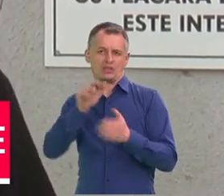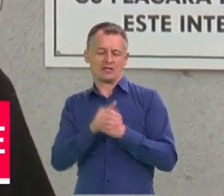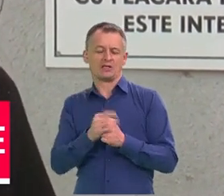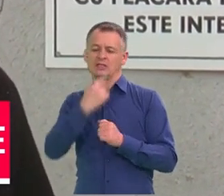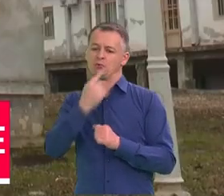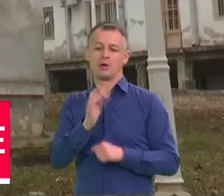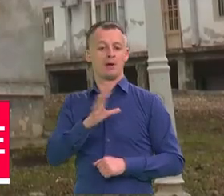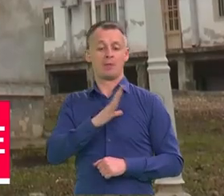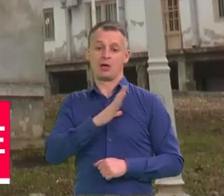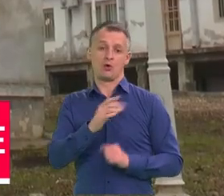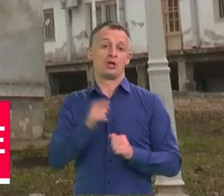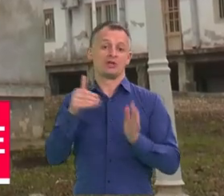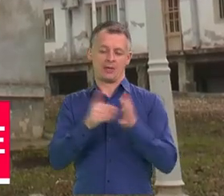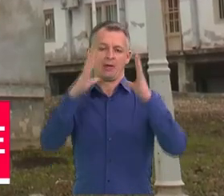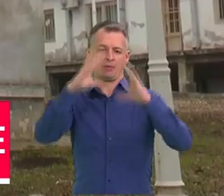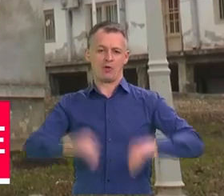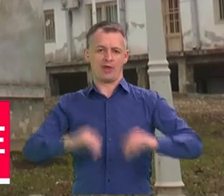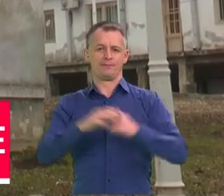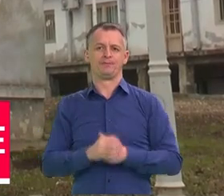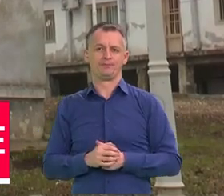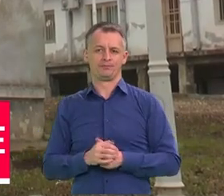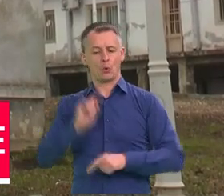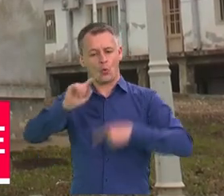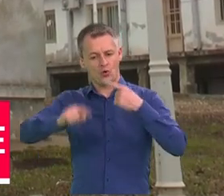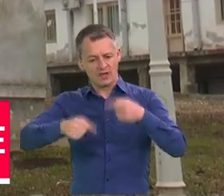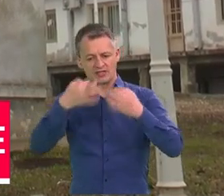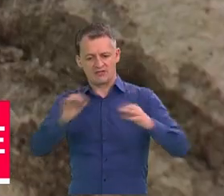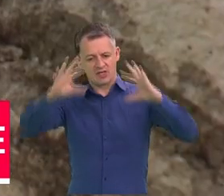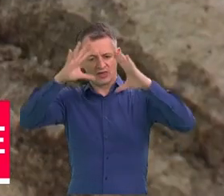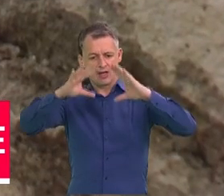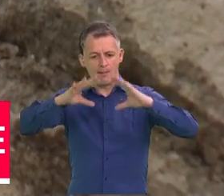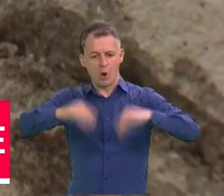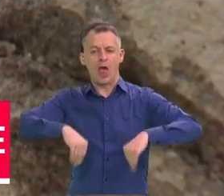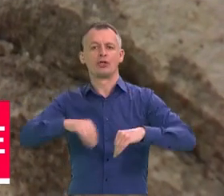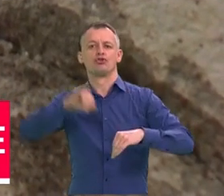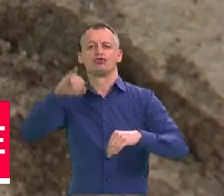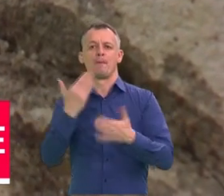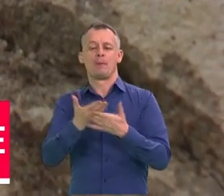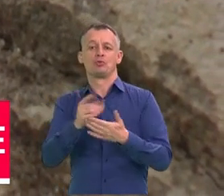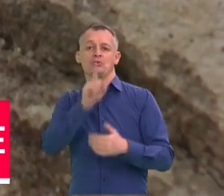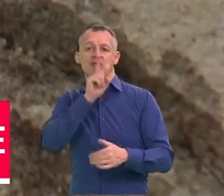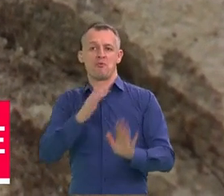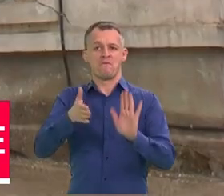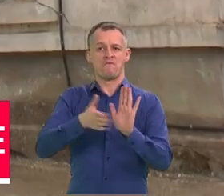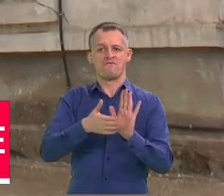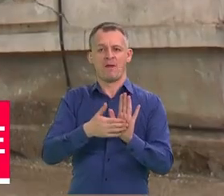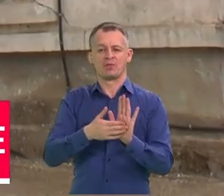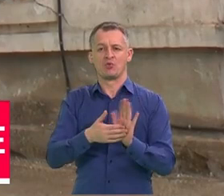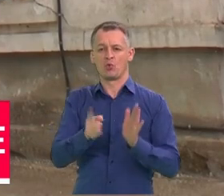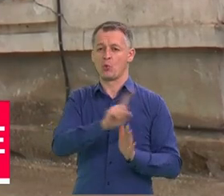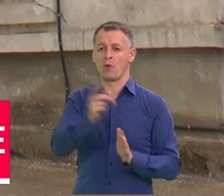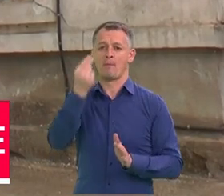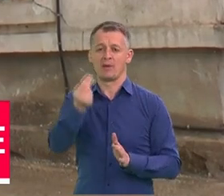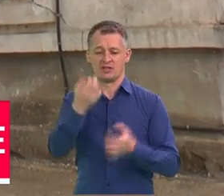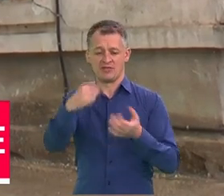prezintă risc seismic. Urmează să fie demolată chiar și pentru simplu fapt că nu e bine să